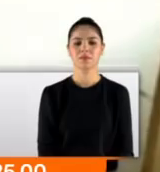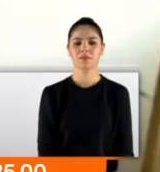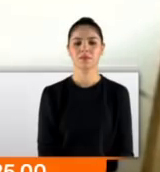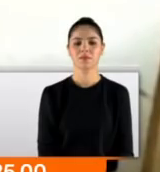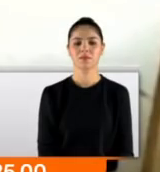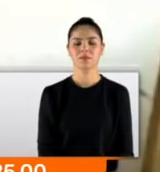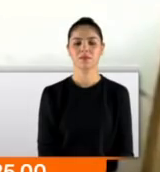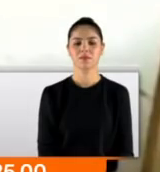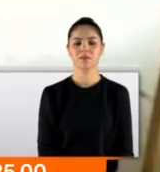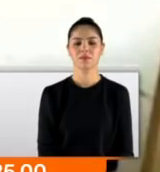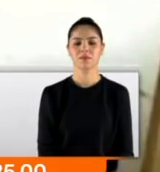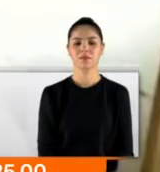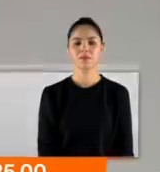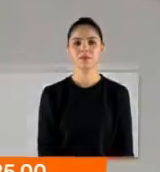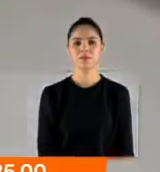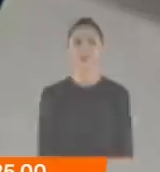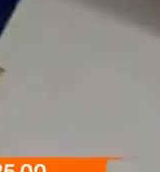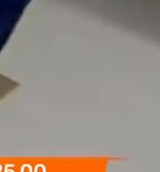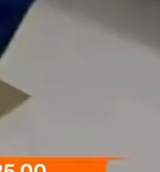this is not only British, this is also Turkish.